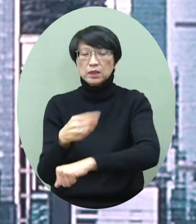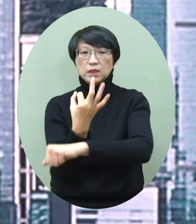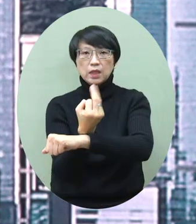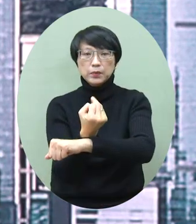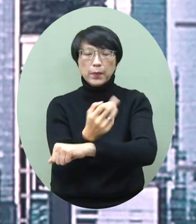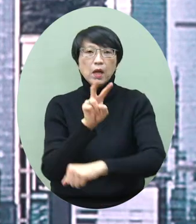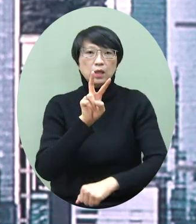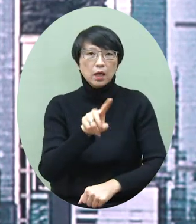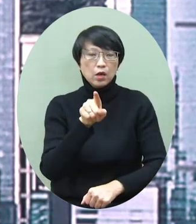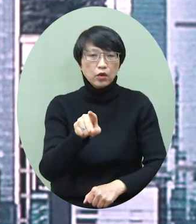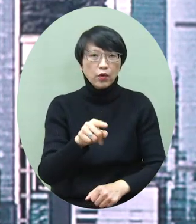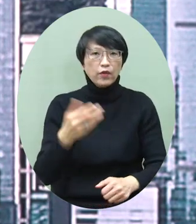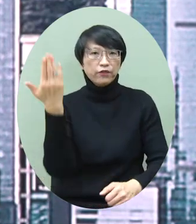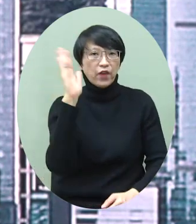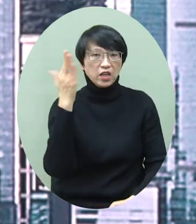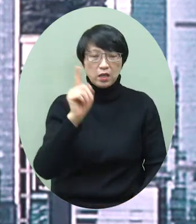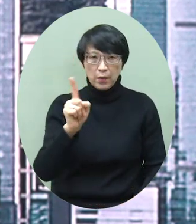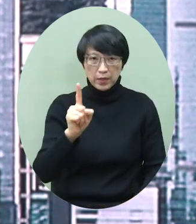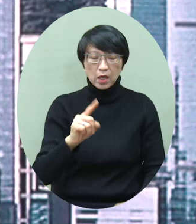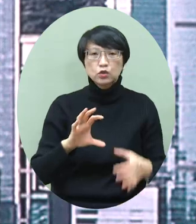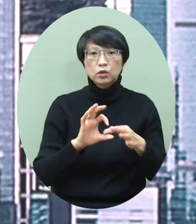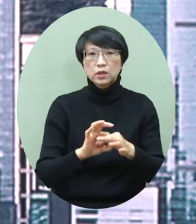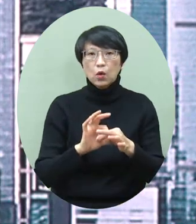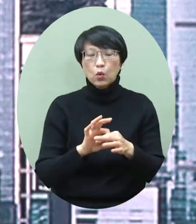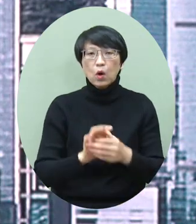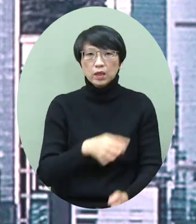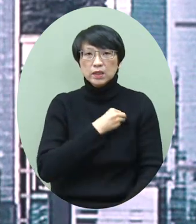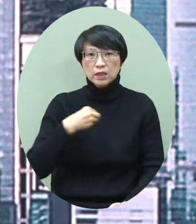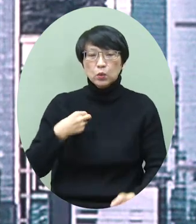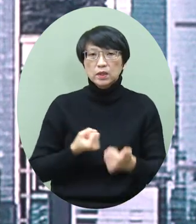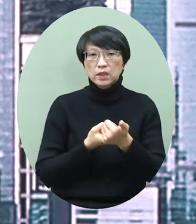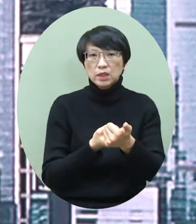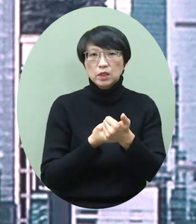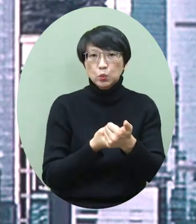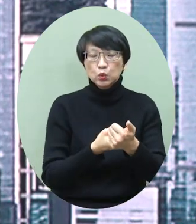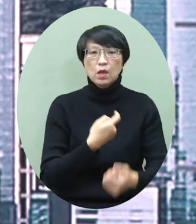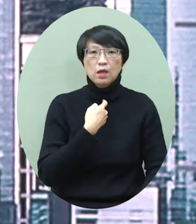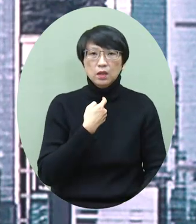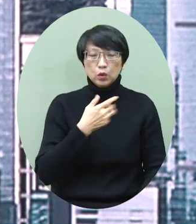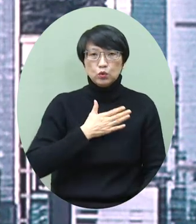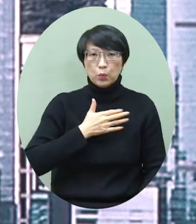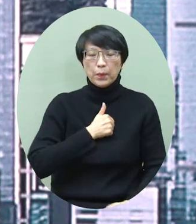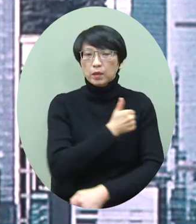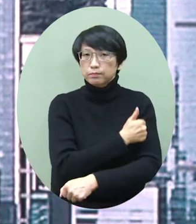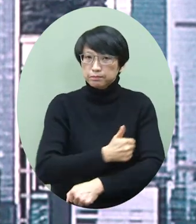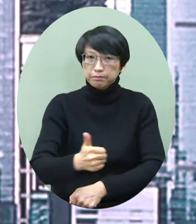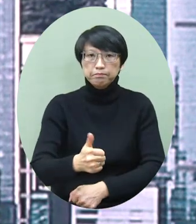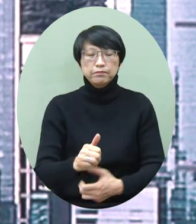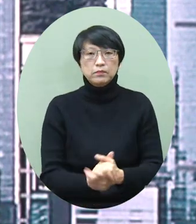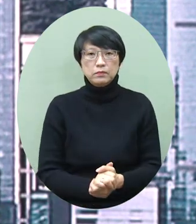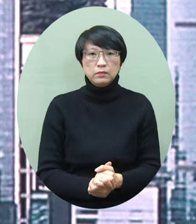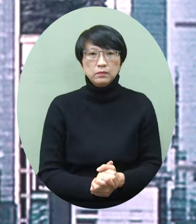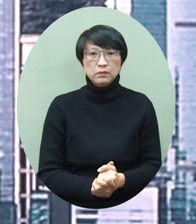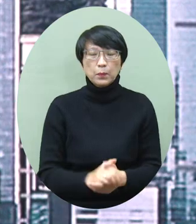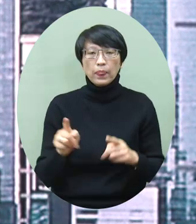沒有什麼反應，所以相關的一些醫療的支援等等都需要準備好的。另一方面就